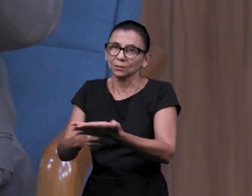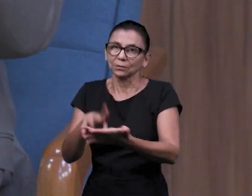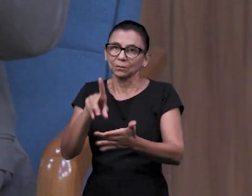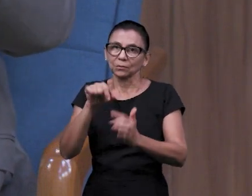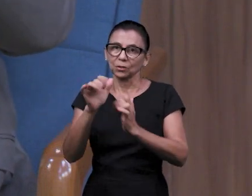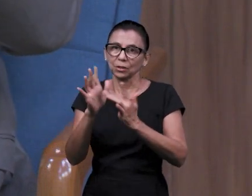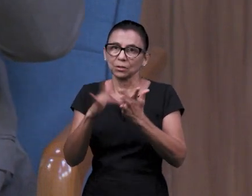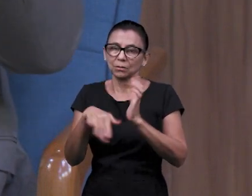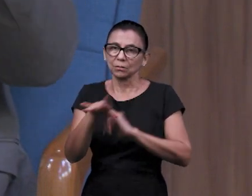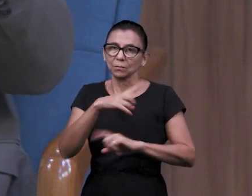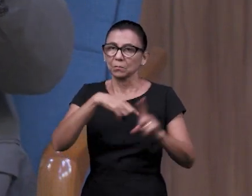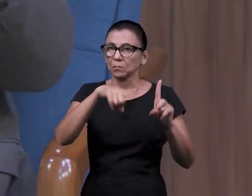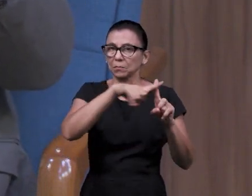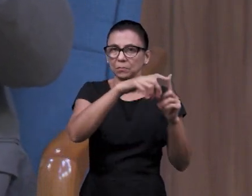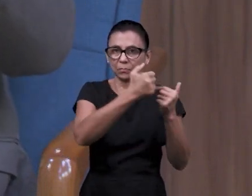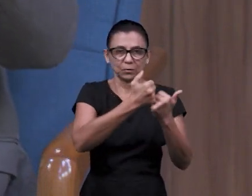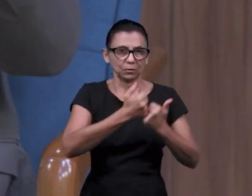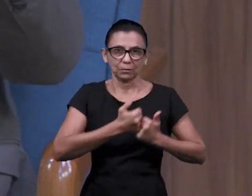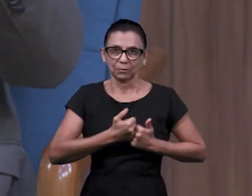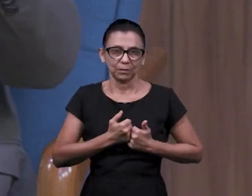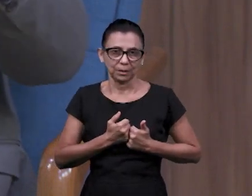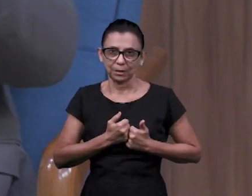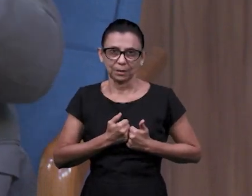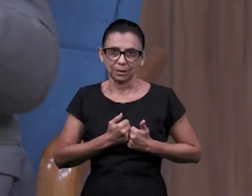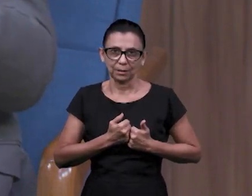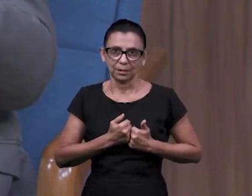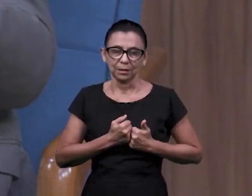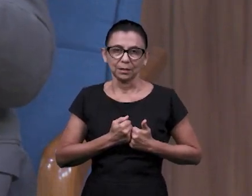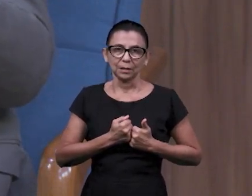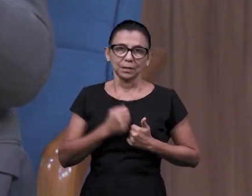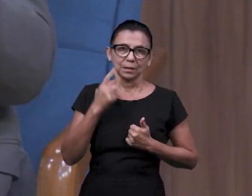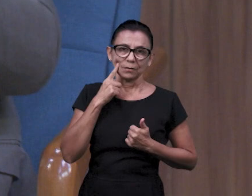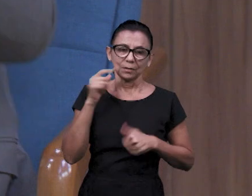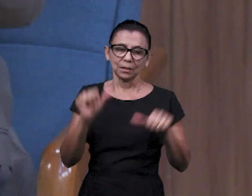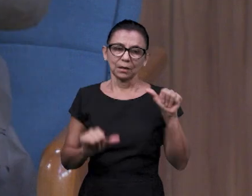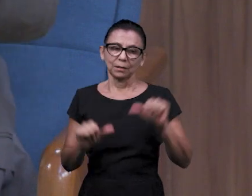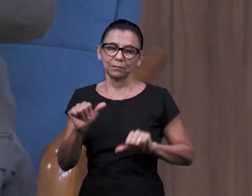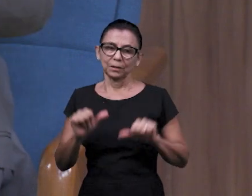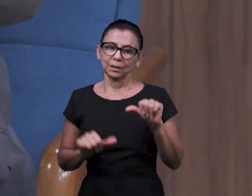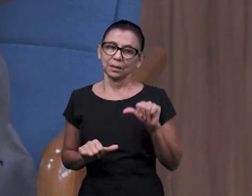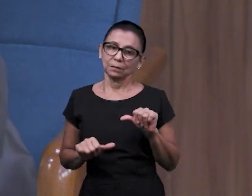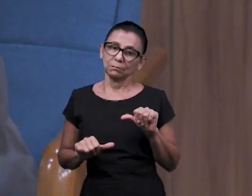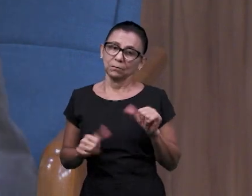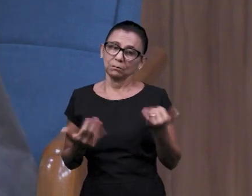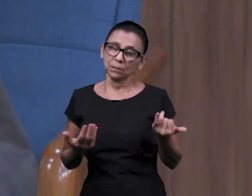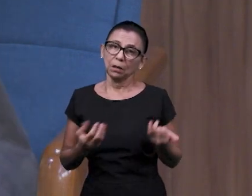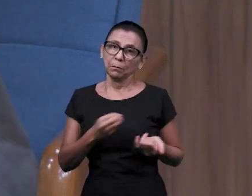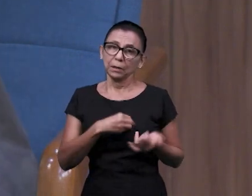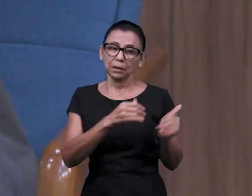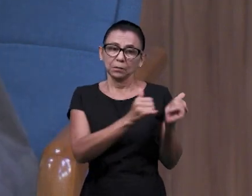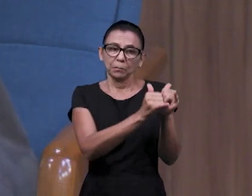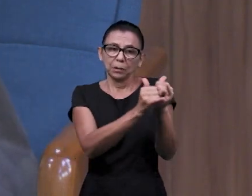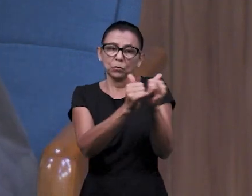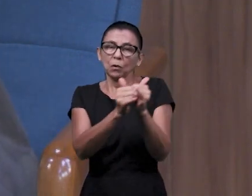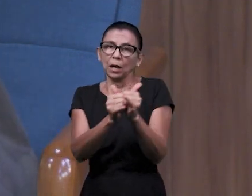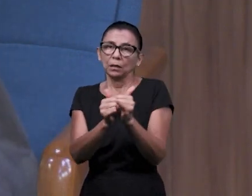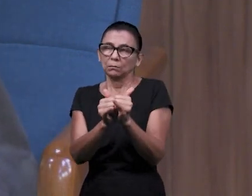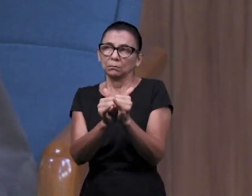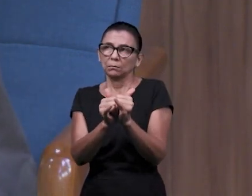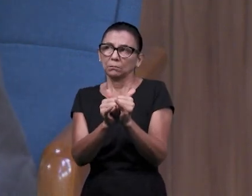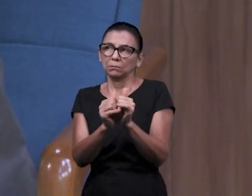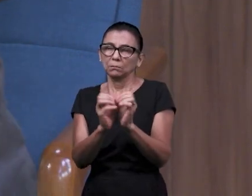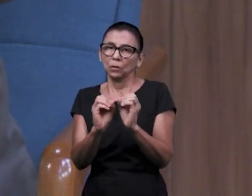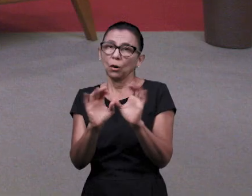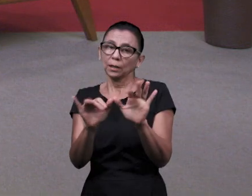croix de Calvaire. Si on regarde l'analyse logique de la raison humaine, c'est le contraire.